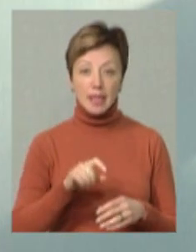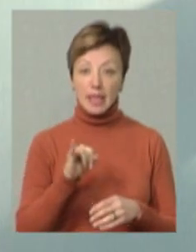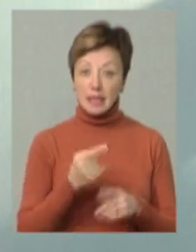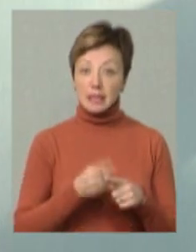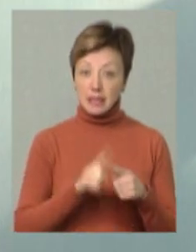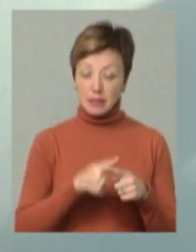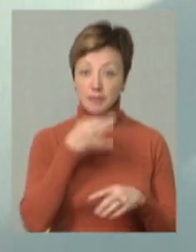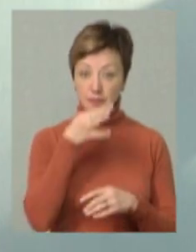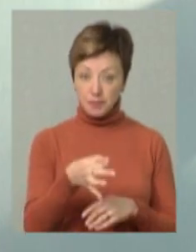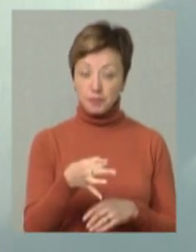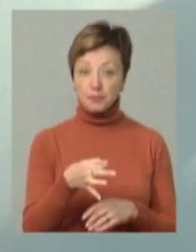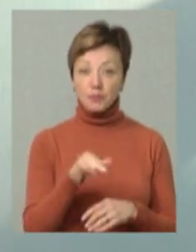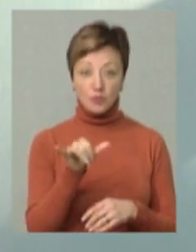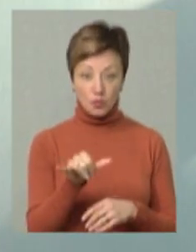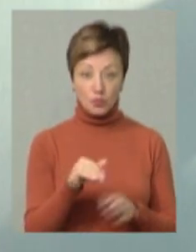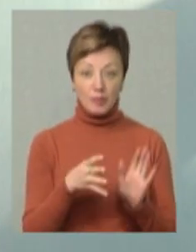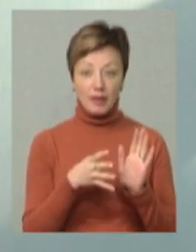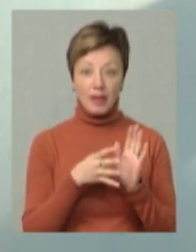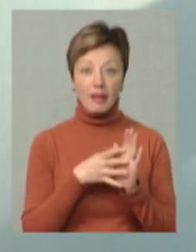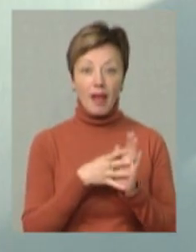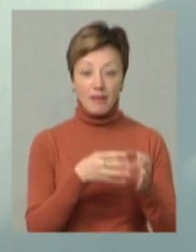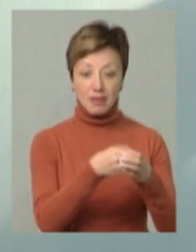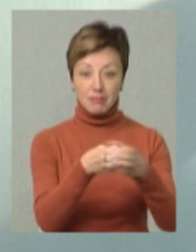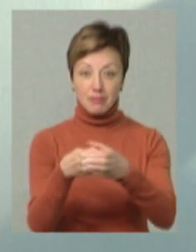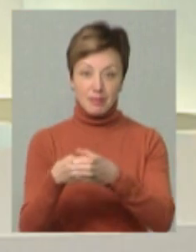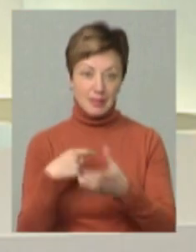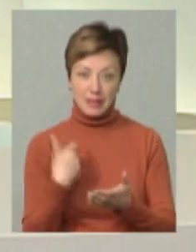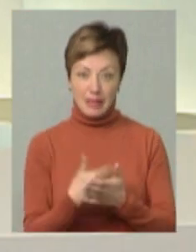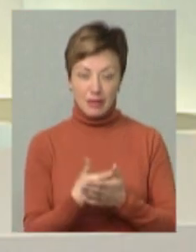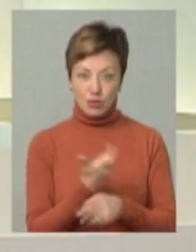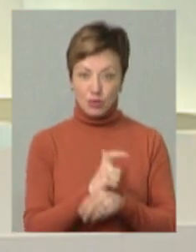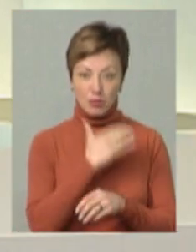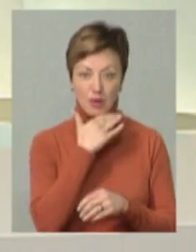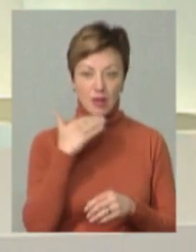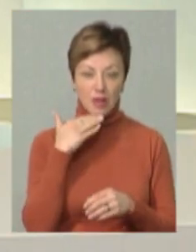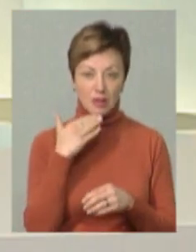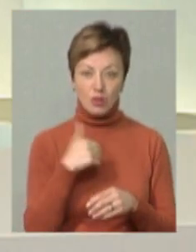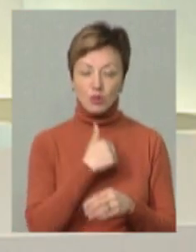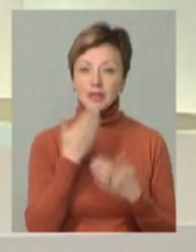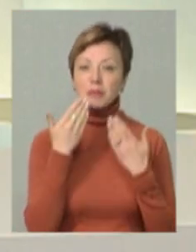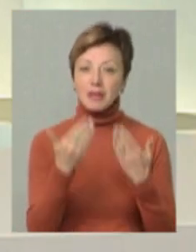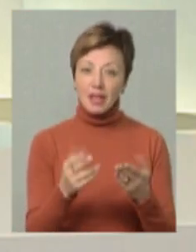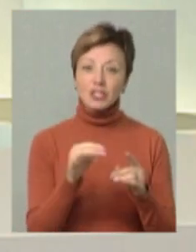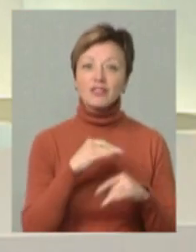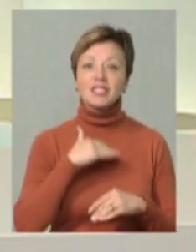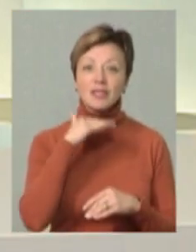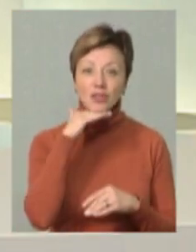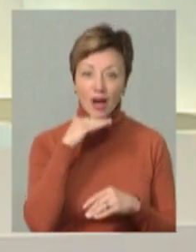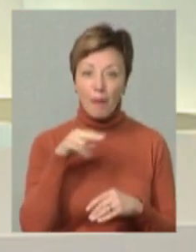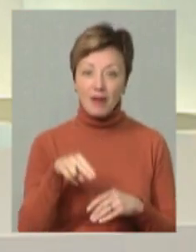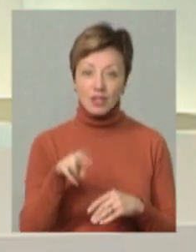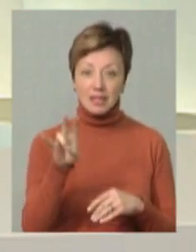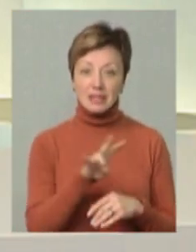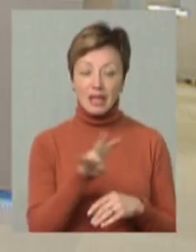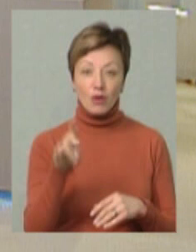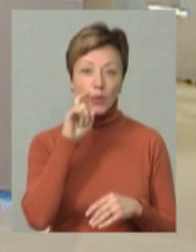він зауважив, що у нього 9 приходів. Мені здається, що це дуже багато. Якраз хочу запитати, чи вистачає в Православній